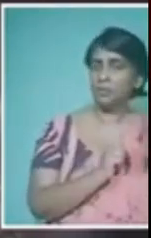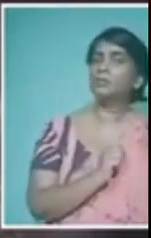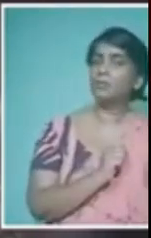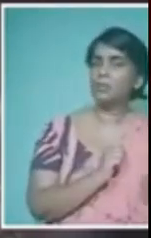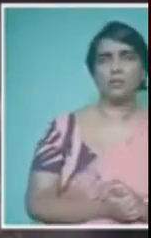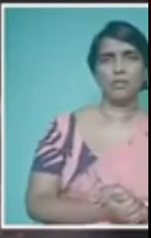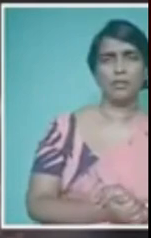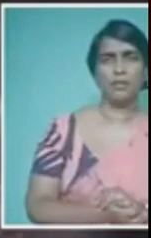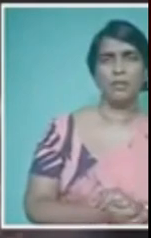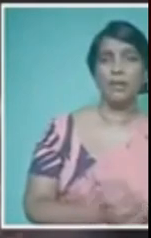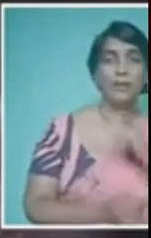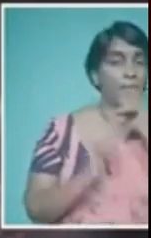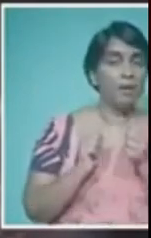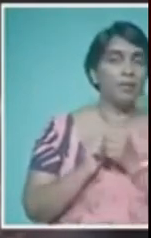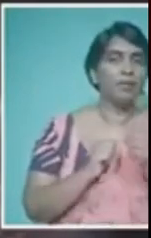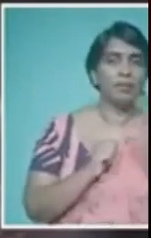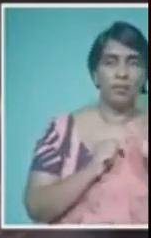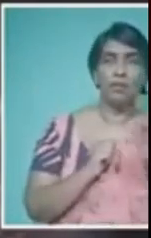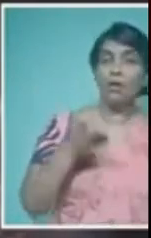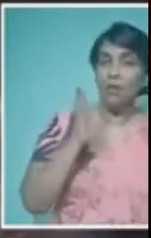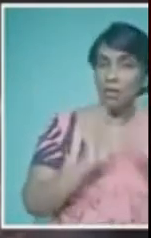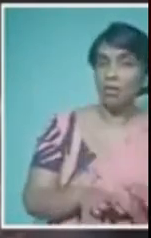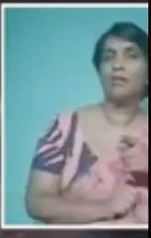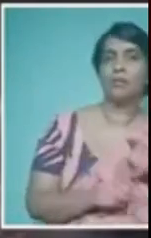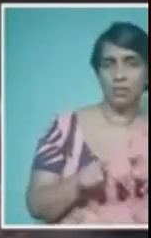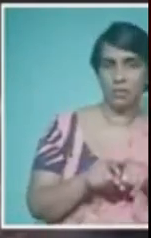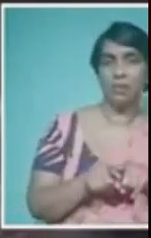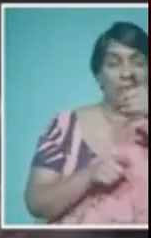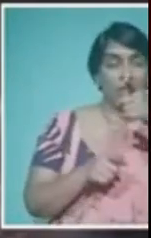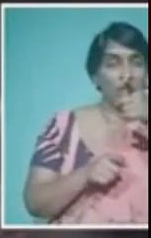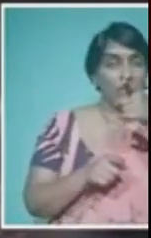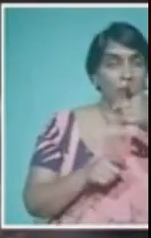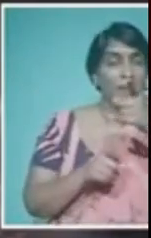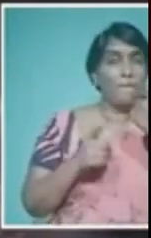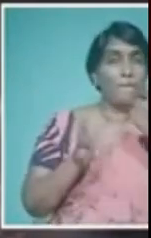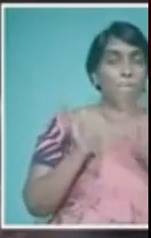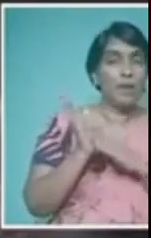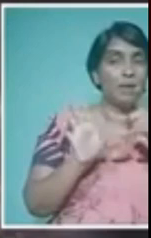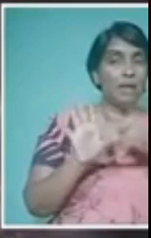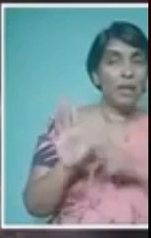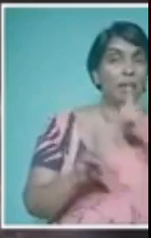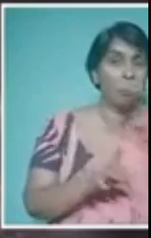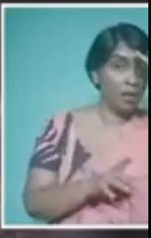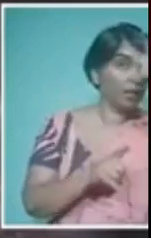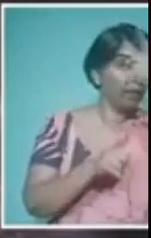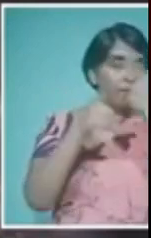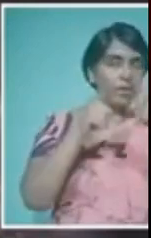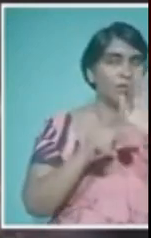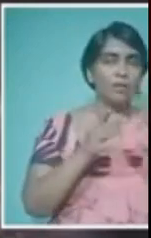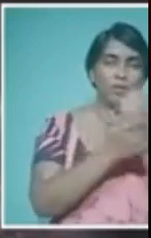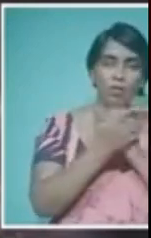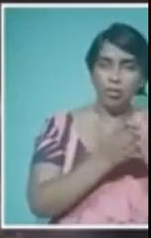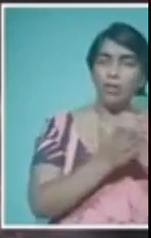මේක මහා අපරාධයක්. මේ අපරාධය හරහා අවසානයේ පහර වදින්නේ ඔබතුමා මහින්ද අභිවාදන කතා නැතුමට මමඩක් නෙමෙයි මුළු